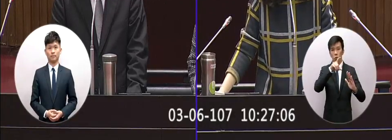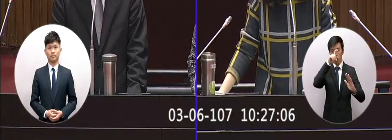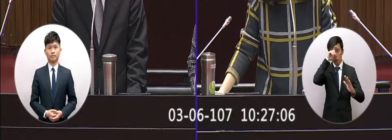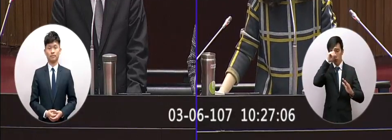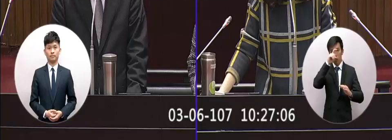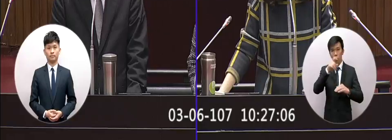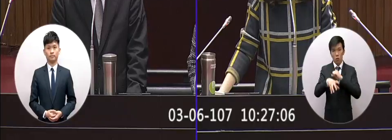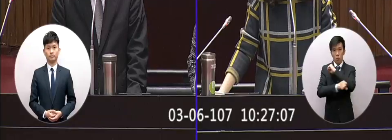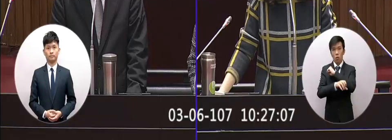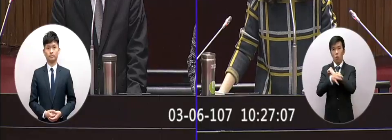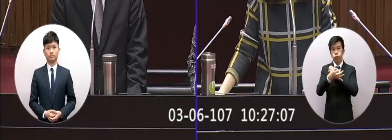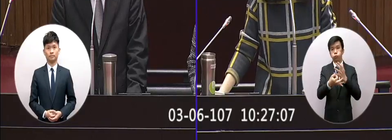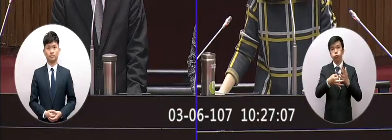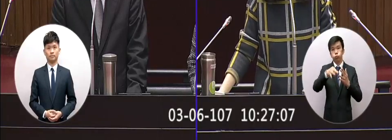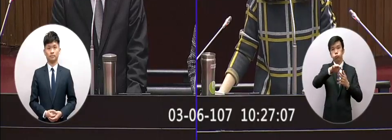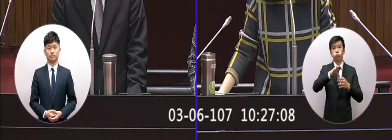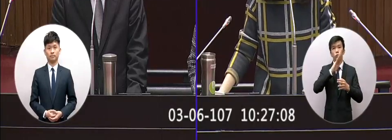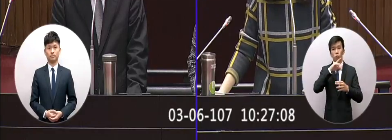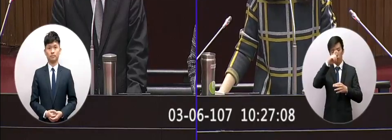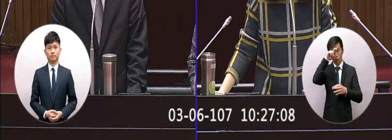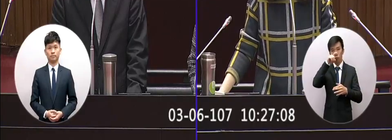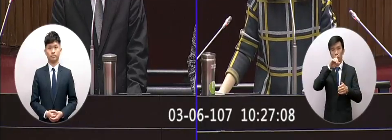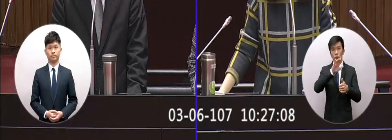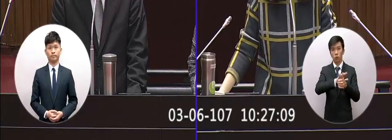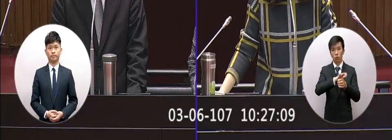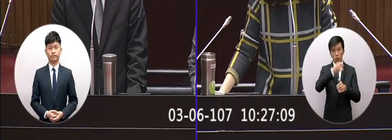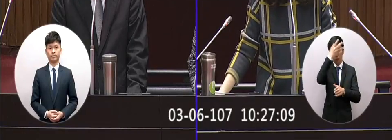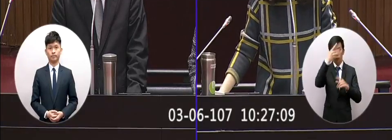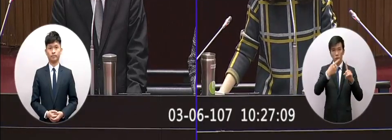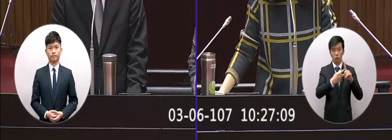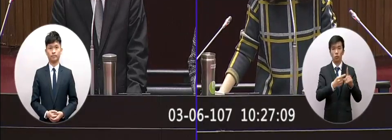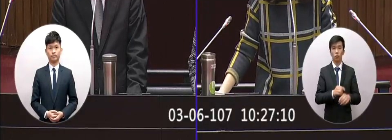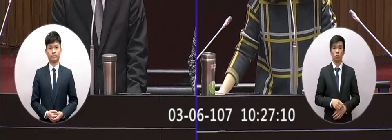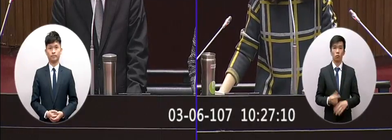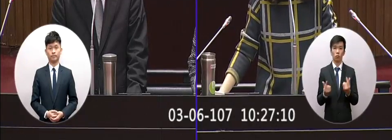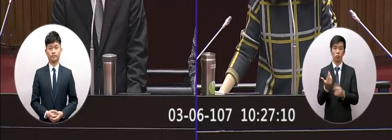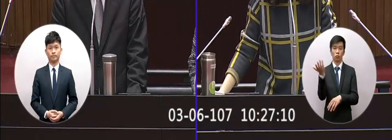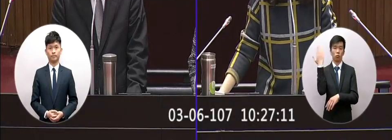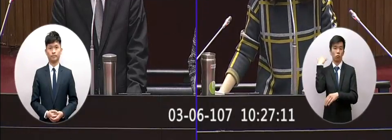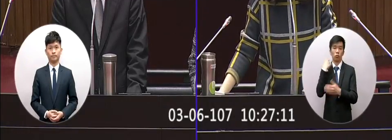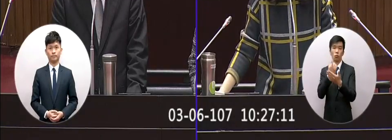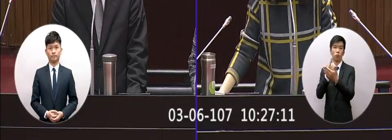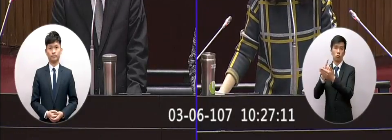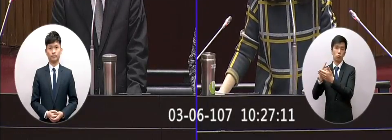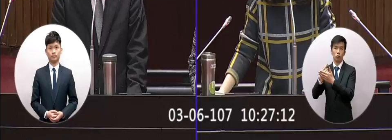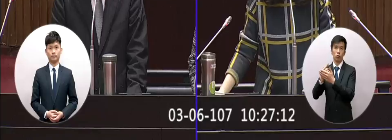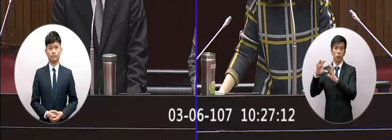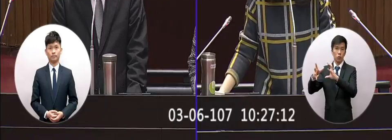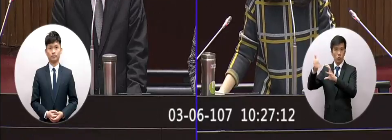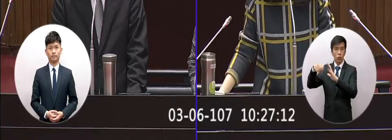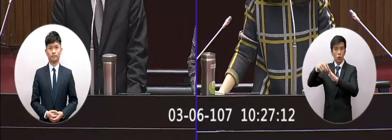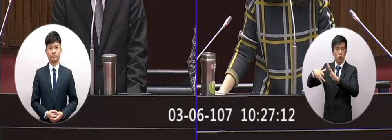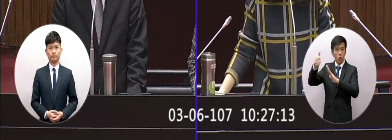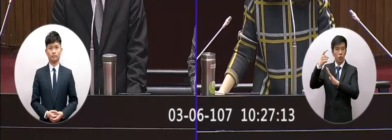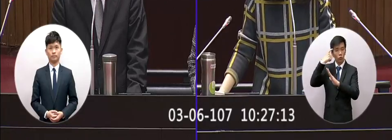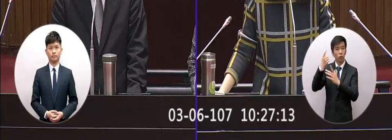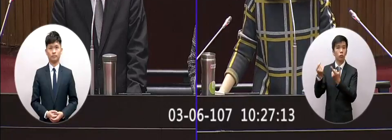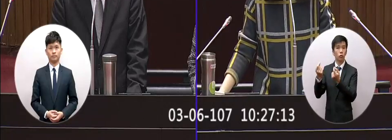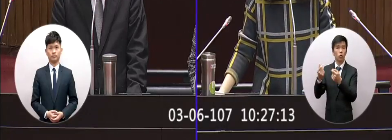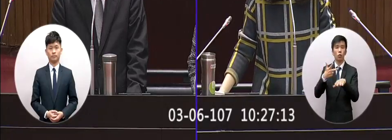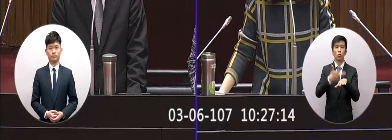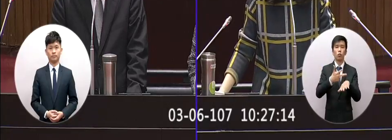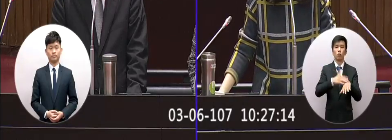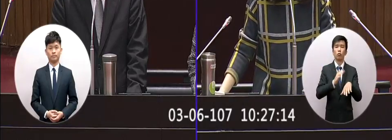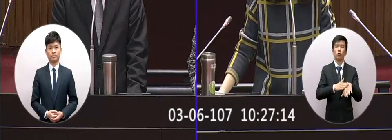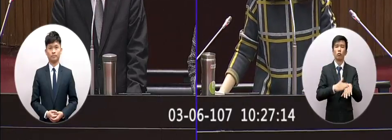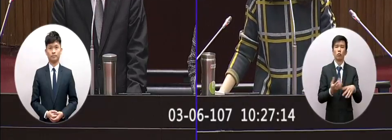是要解决年轻人的困境。好，那其实每一任的总统每一任的院长其实都有要做这件事情，但是方法也就那几个嘛，